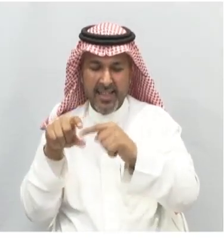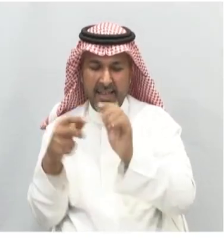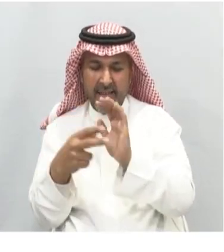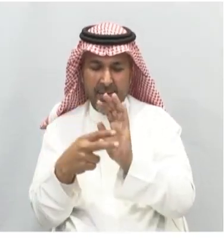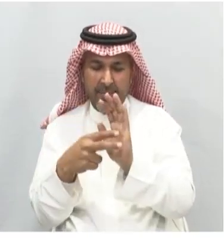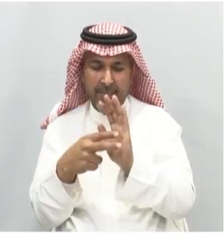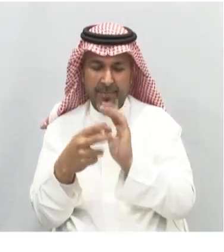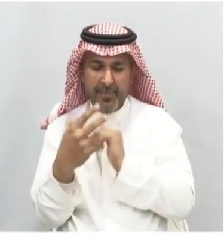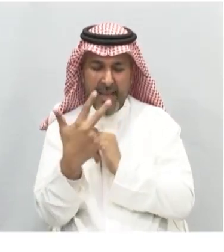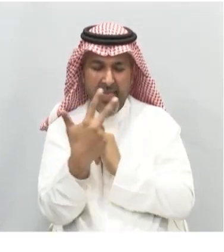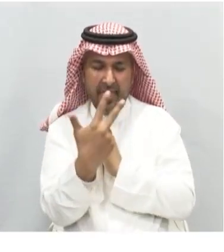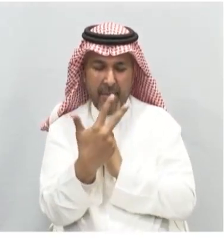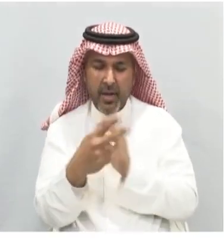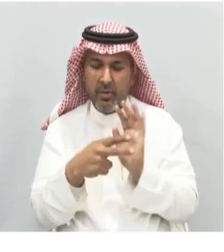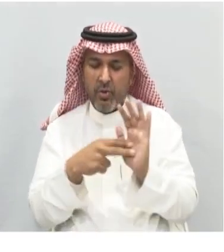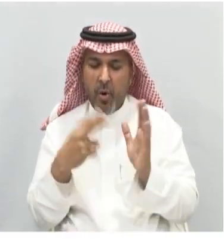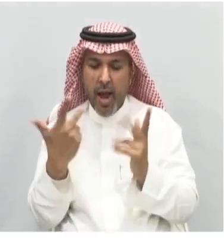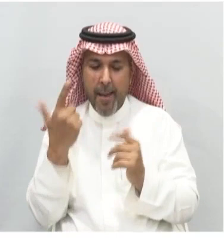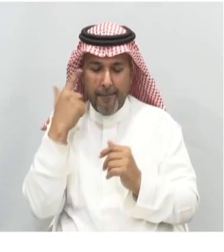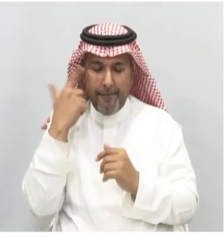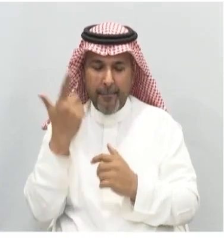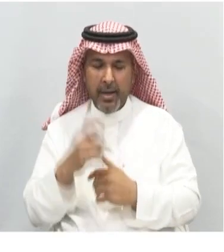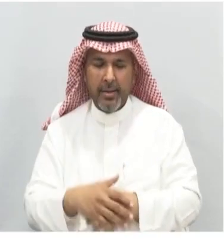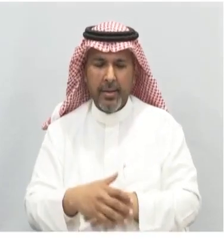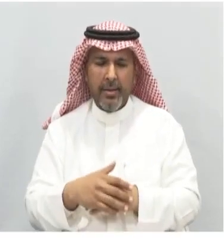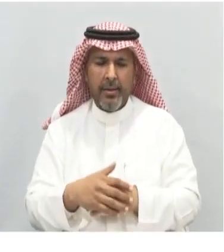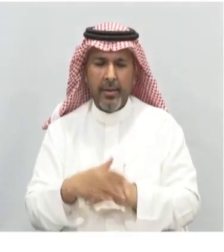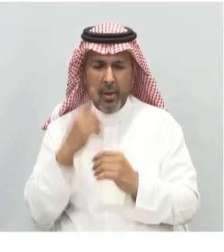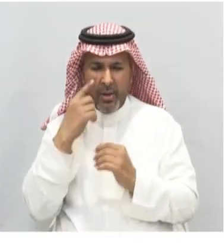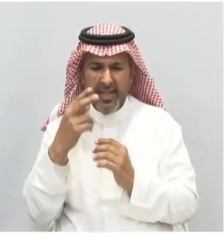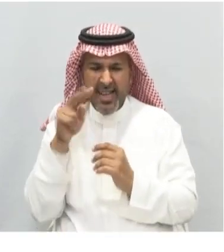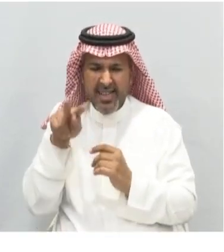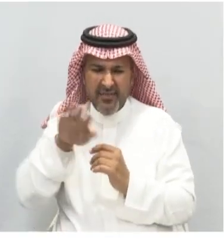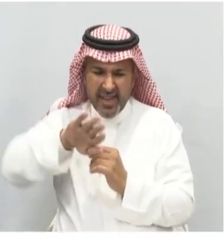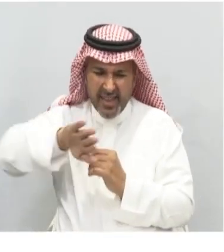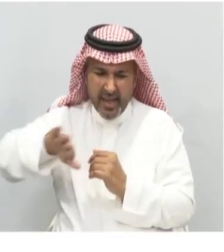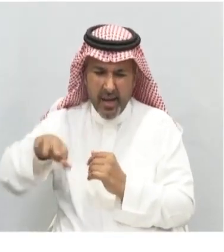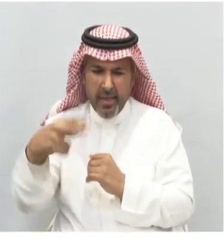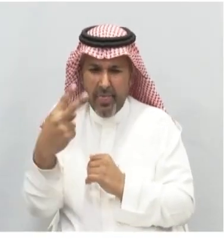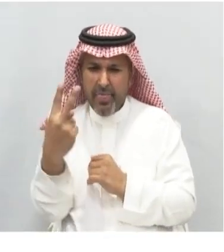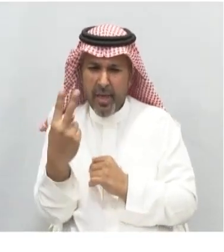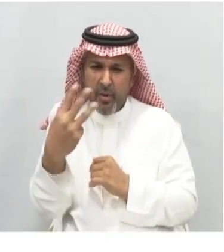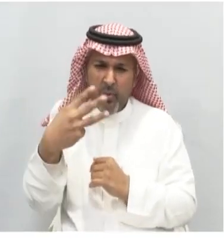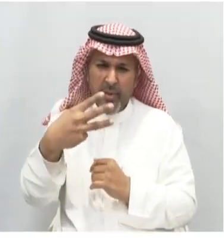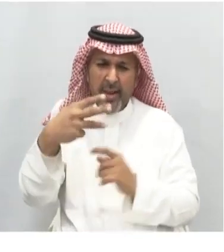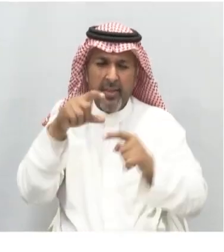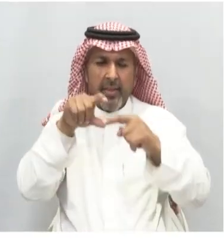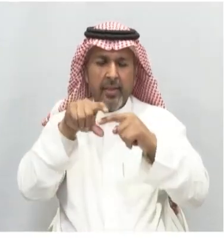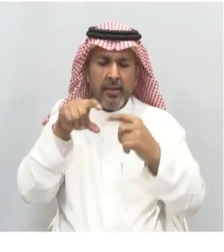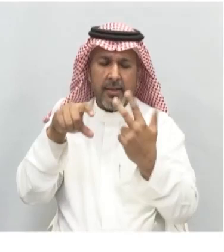ثانيه اشهر الان نقسم ابنائي وبناتي بشكل سريع نبدا بالحقيقه الاساسيه هنا